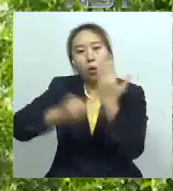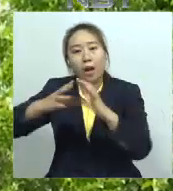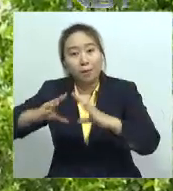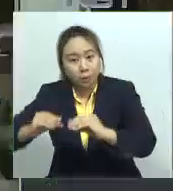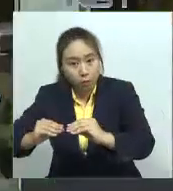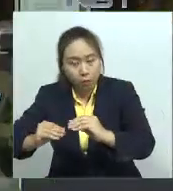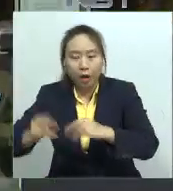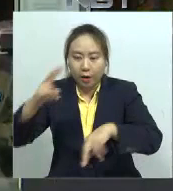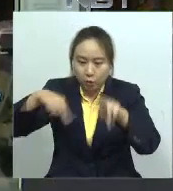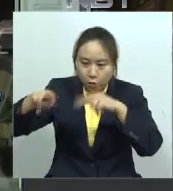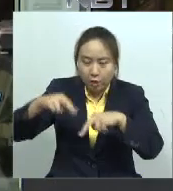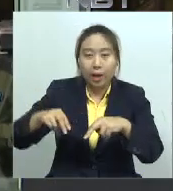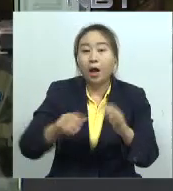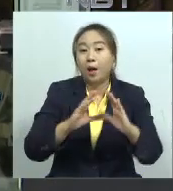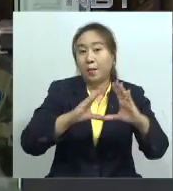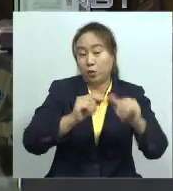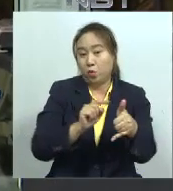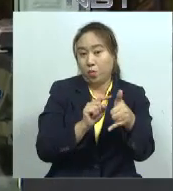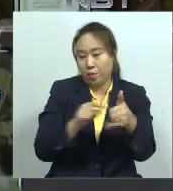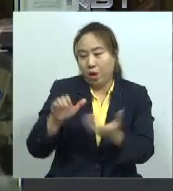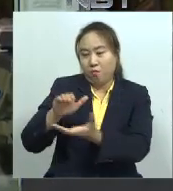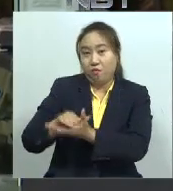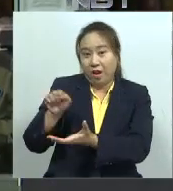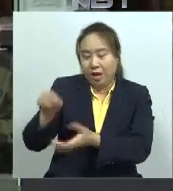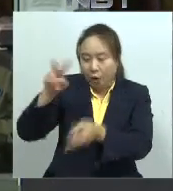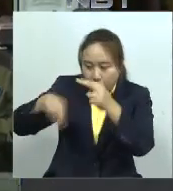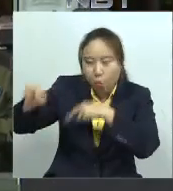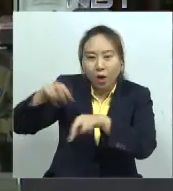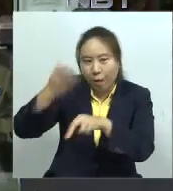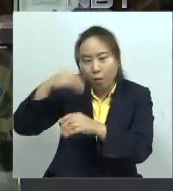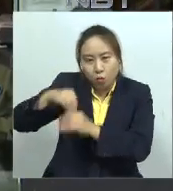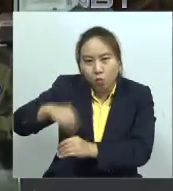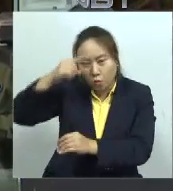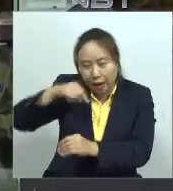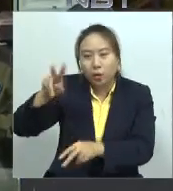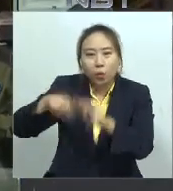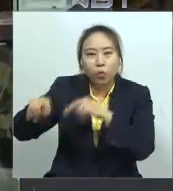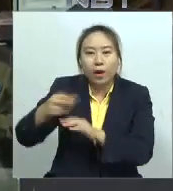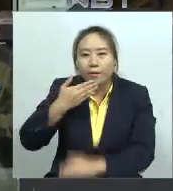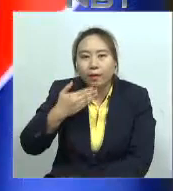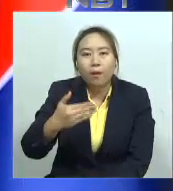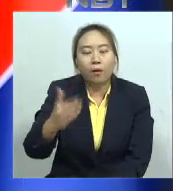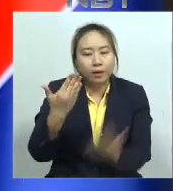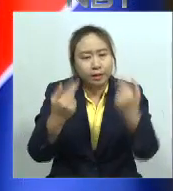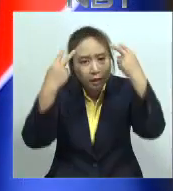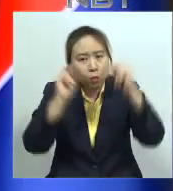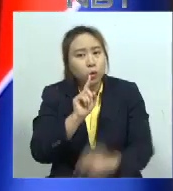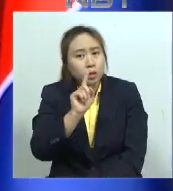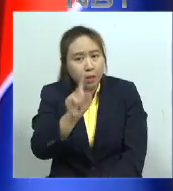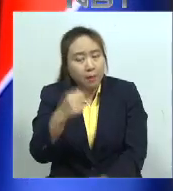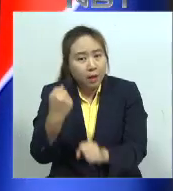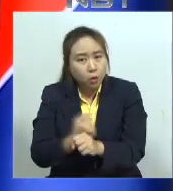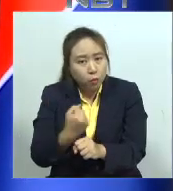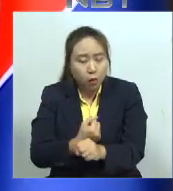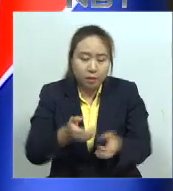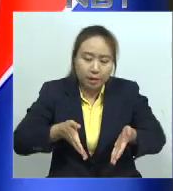มถึงการดูแลคู่สมรสตลอดเวลาการอยู่ในประเทศไทยนอกจากนี้นายกรัฐมนตรียังได้สอบถามถึงการซักซ้อม